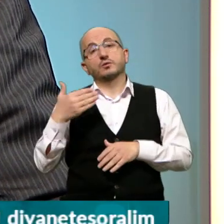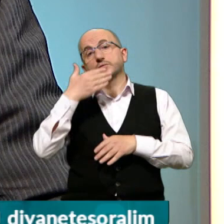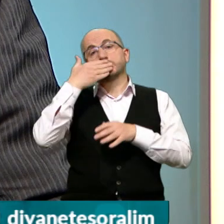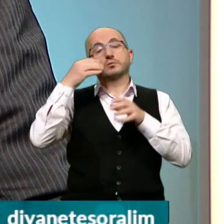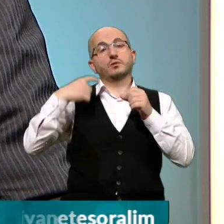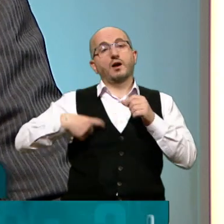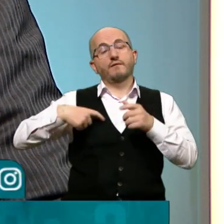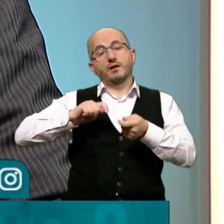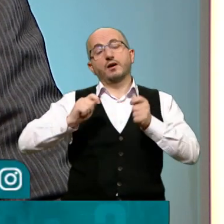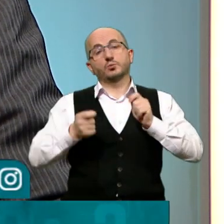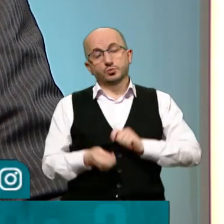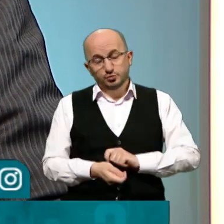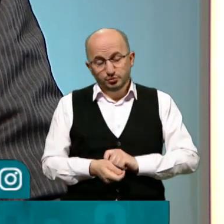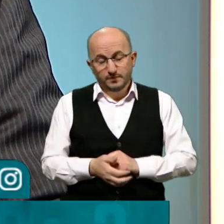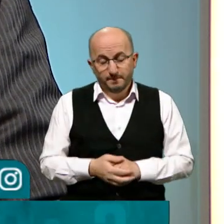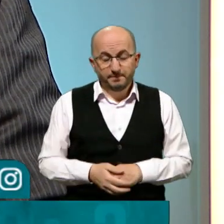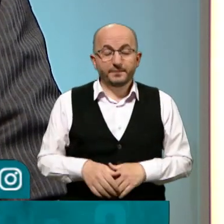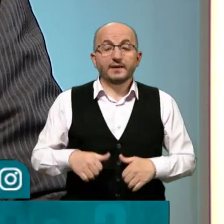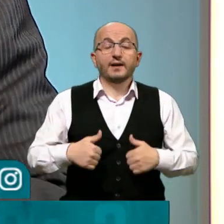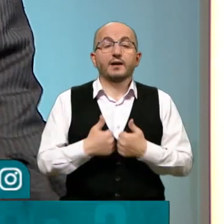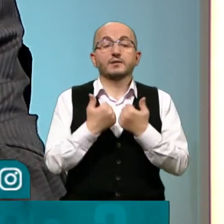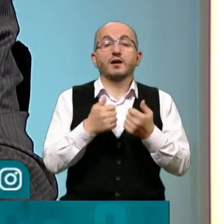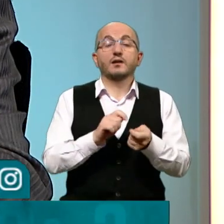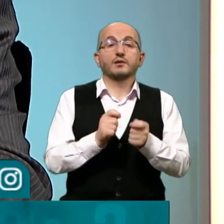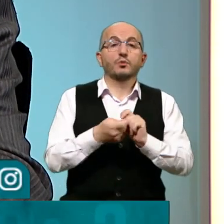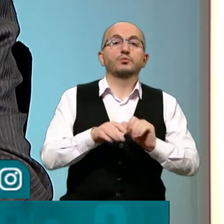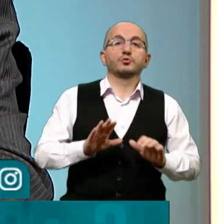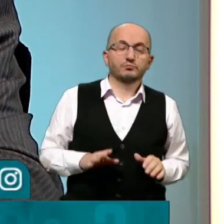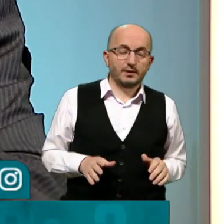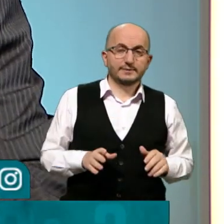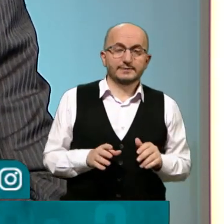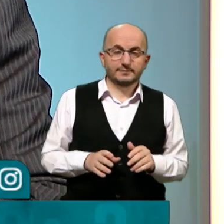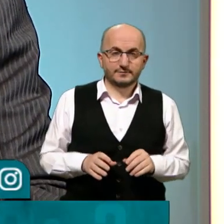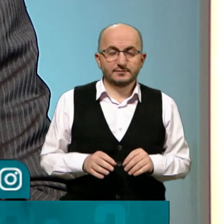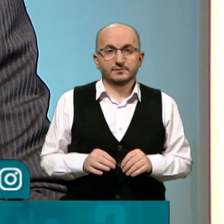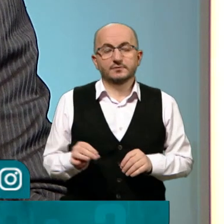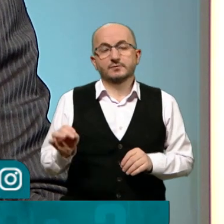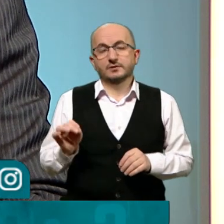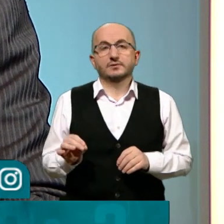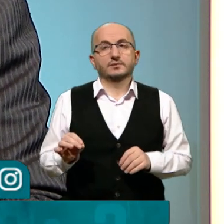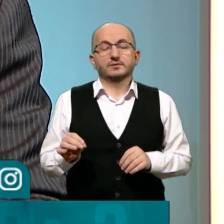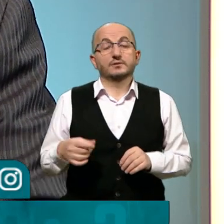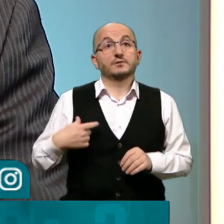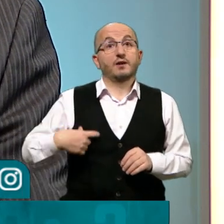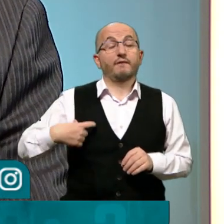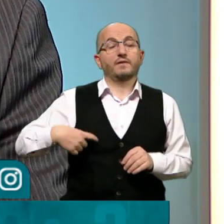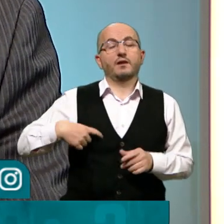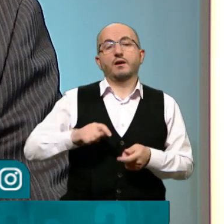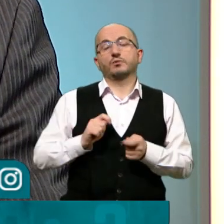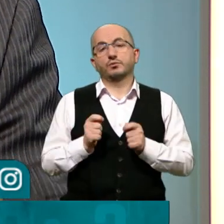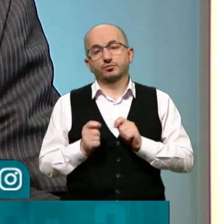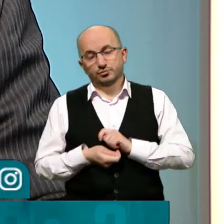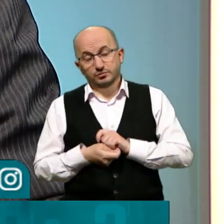tuttukları nafileye dönüşür kazaya dönüşmez ikinci şıkkı buydu Eyvallah kaza orucuna dönüşmez Nafile olur